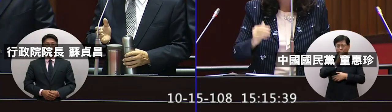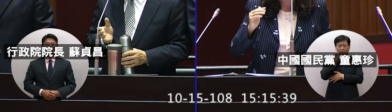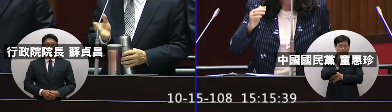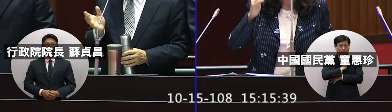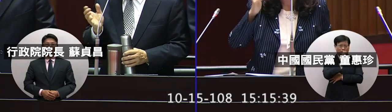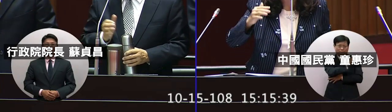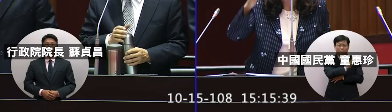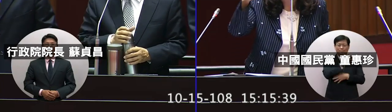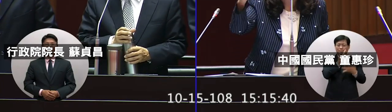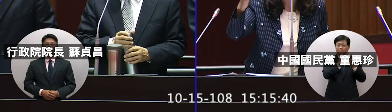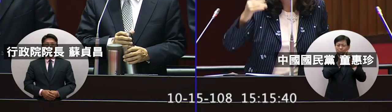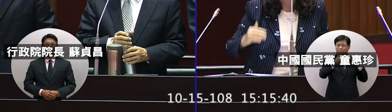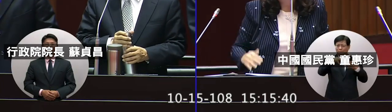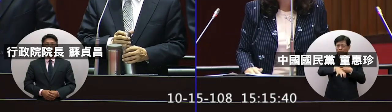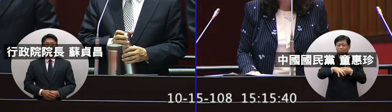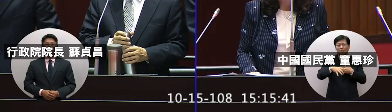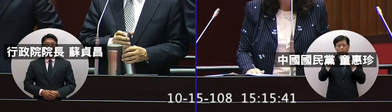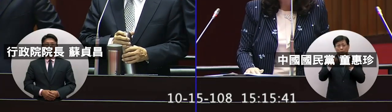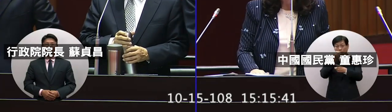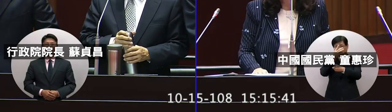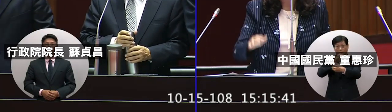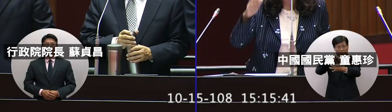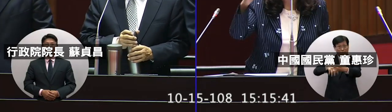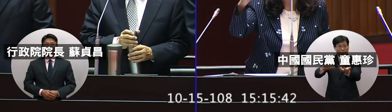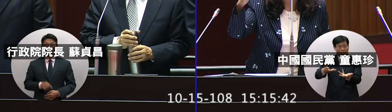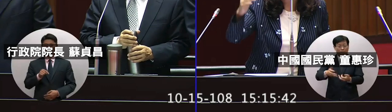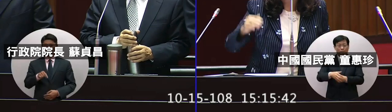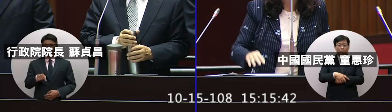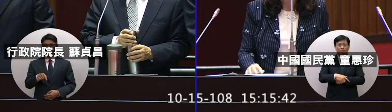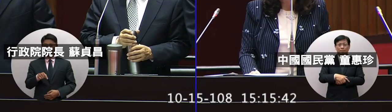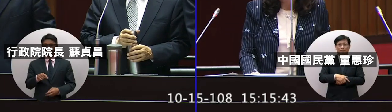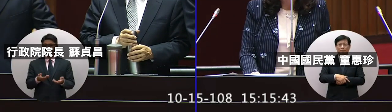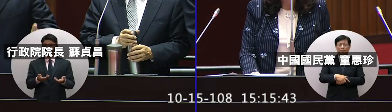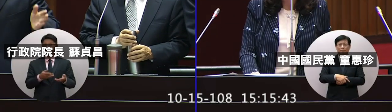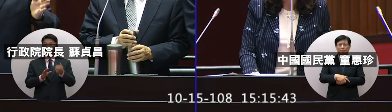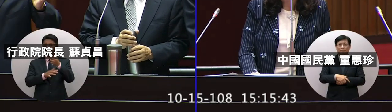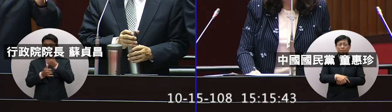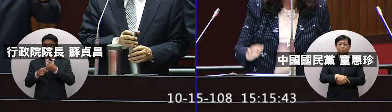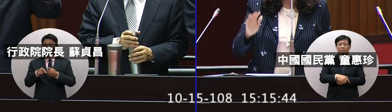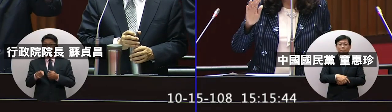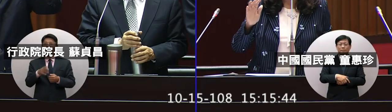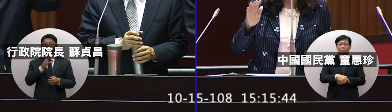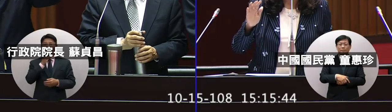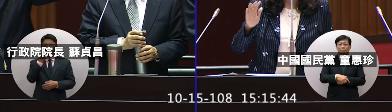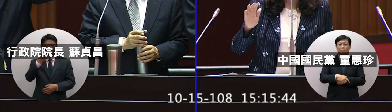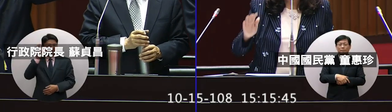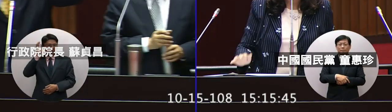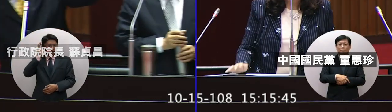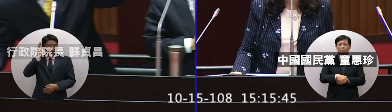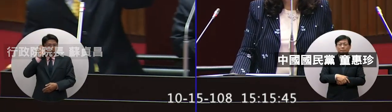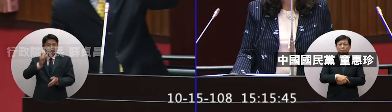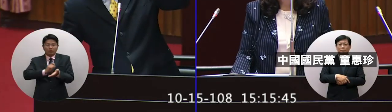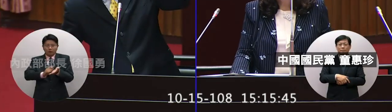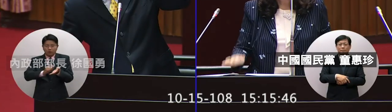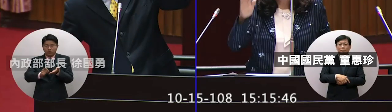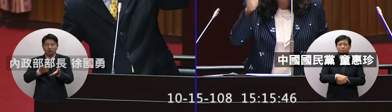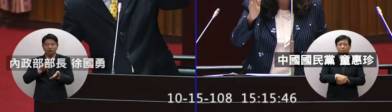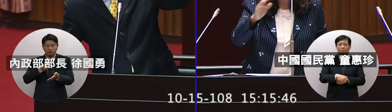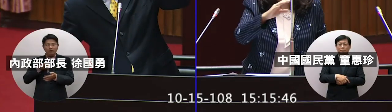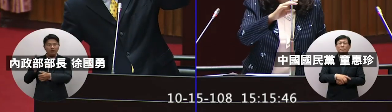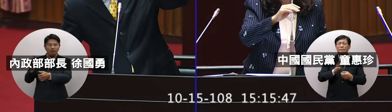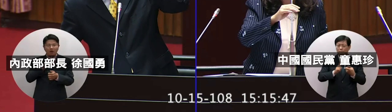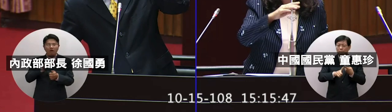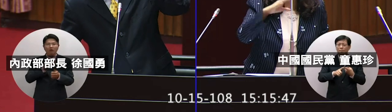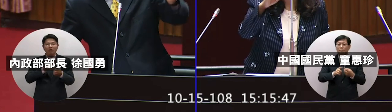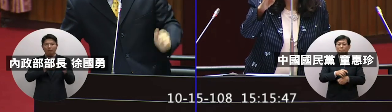网站上了，因为毕竟是属于这个香港的内， 因为这个是 内务， 这个是新闻的用语，我们是引述新闻的用语，